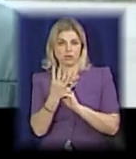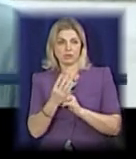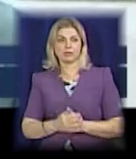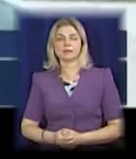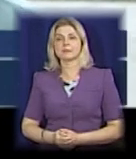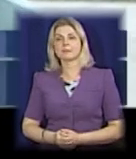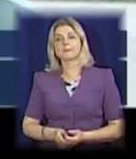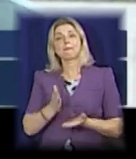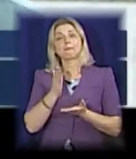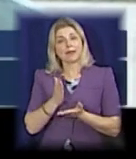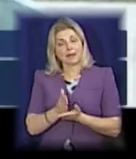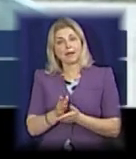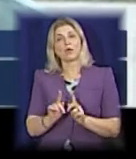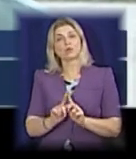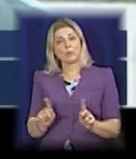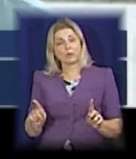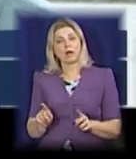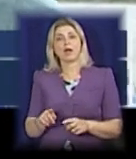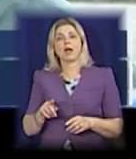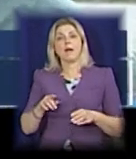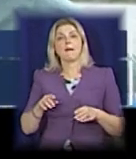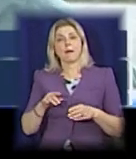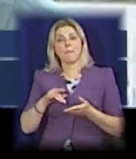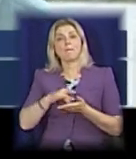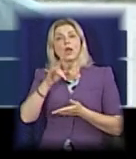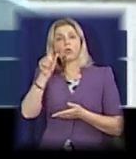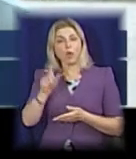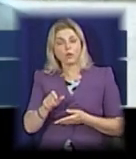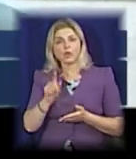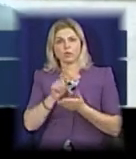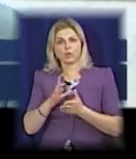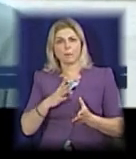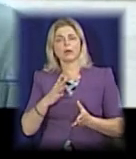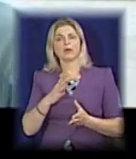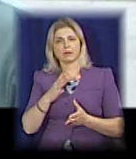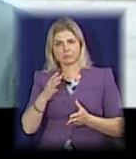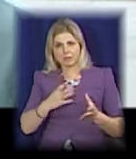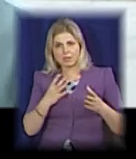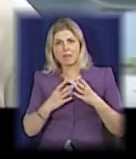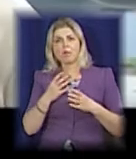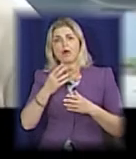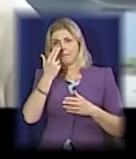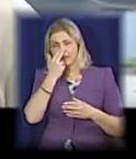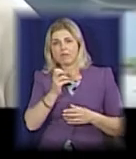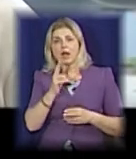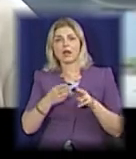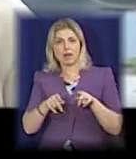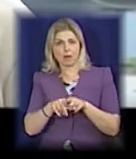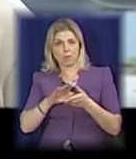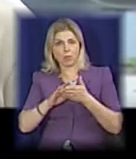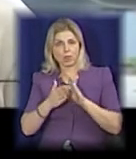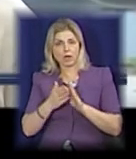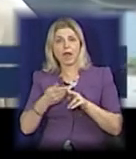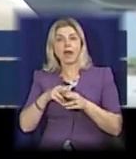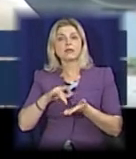«Мі-14». Є особливості, пілот повинен бути натренований до цих умов. Цей політ